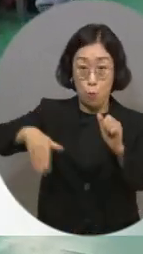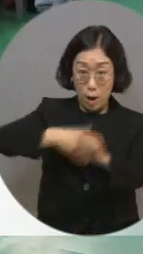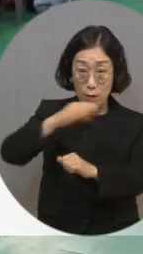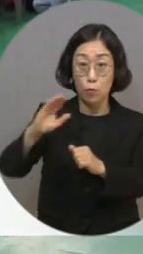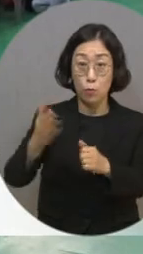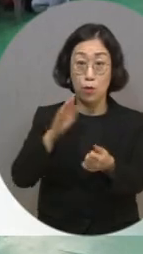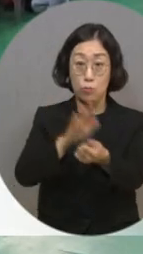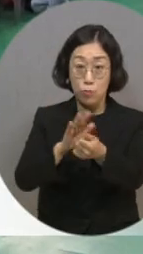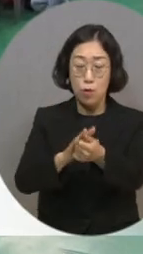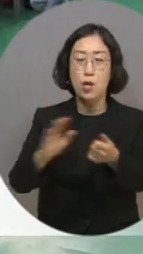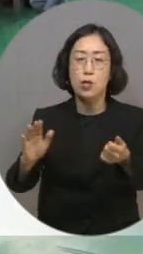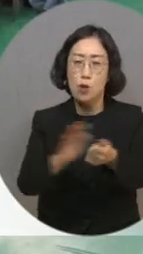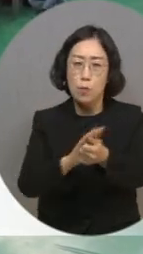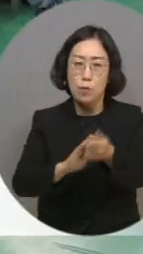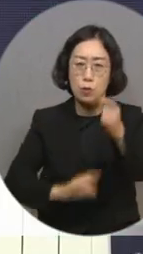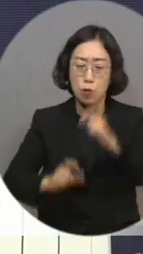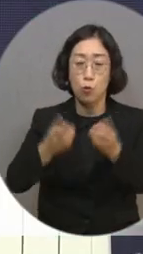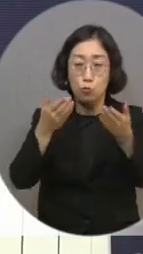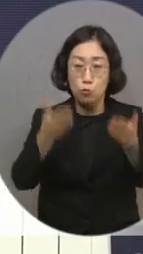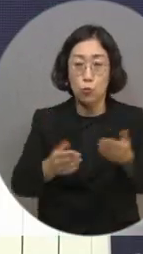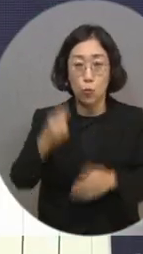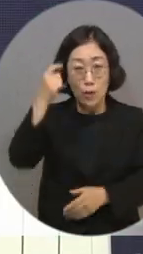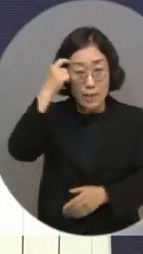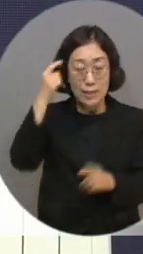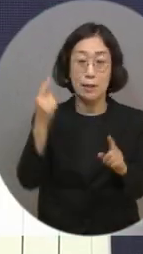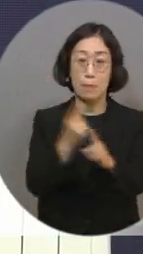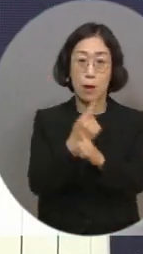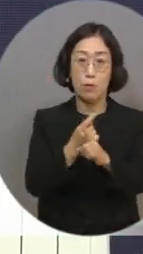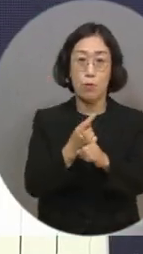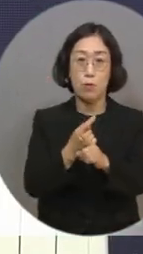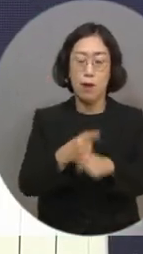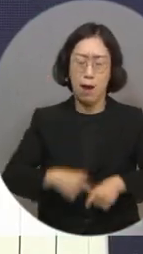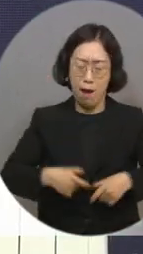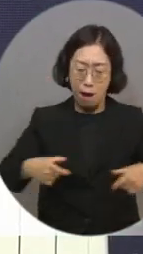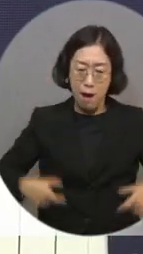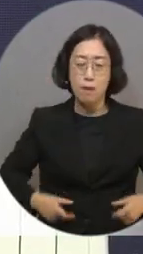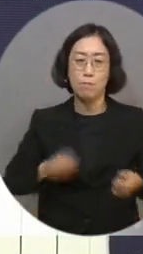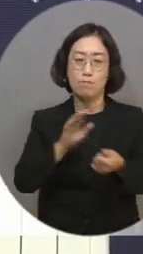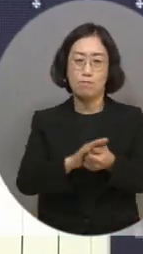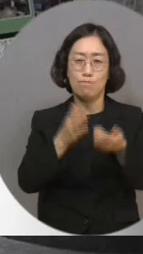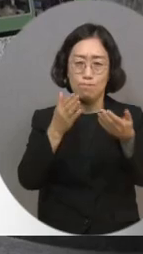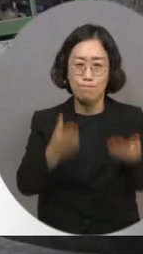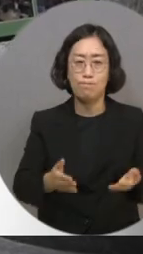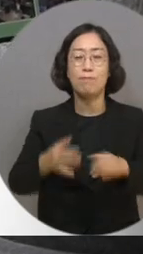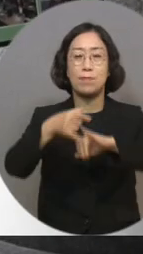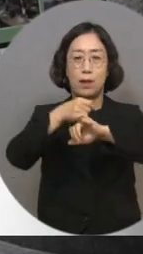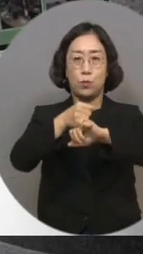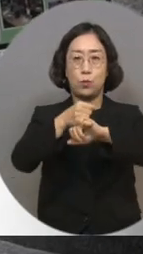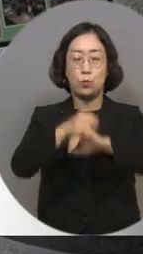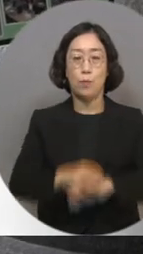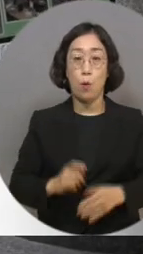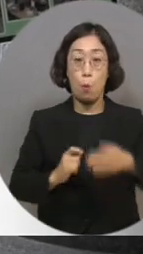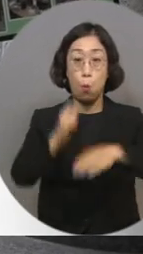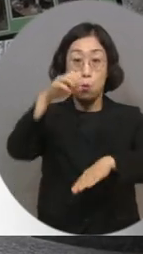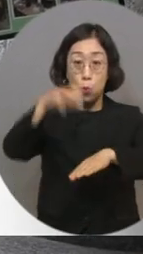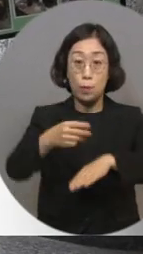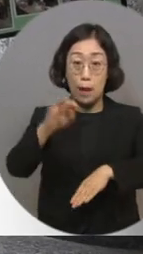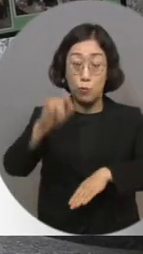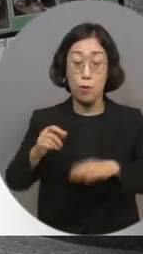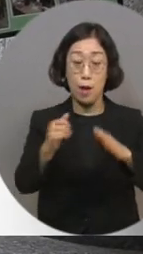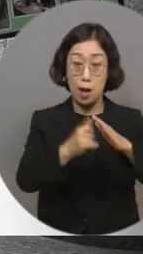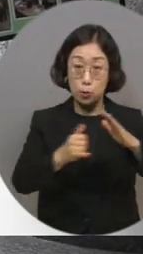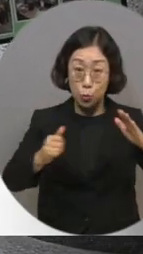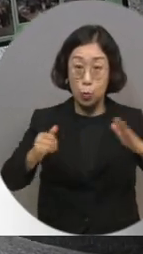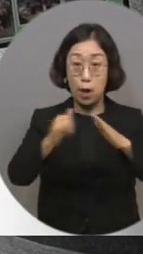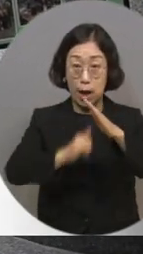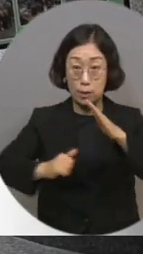서비스 확대와 인식 개선을 위해 아낌없는 지원을 하겠다고 전했습니다. 고흥군은 다문화 가정의